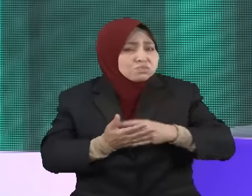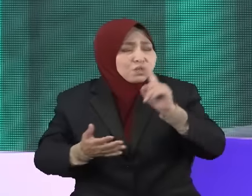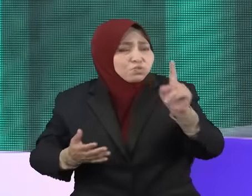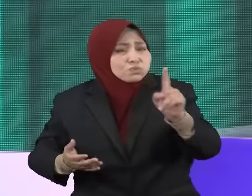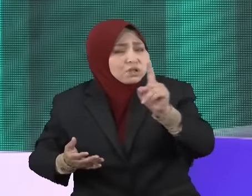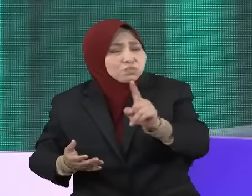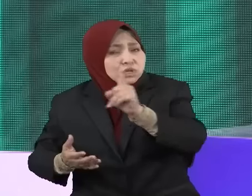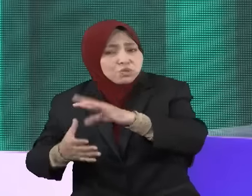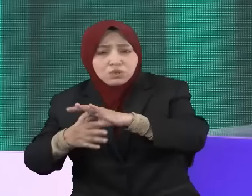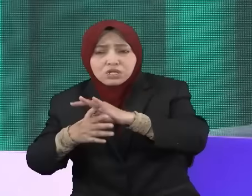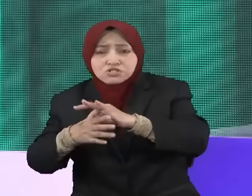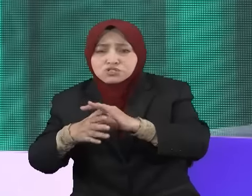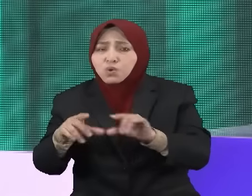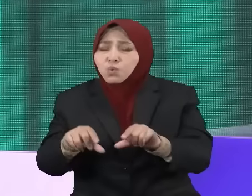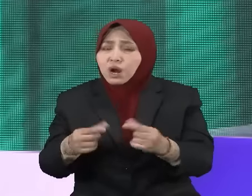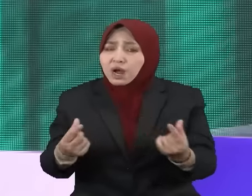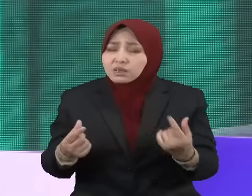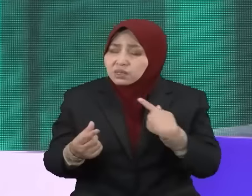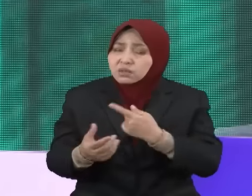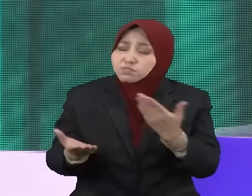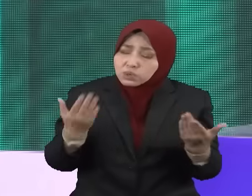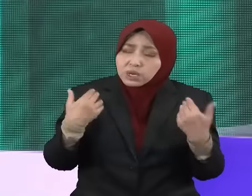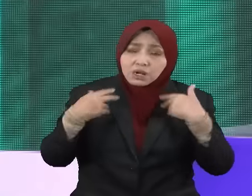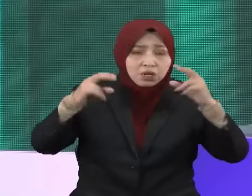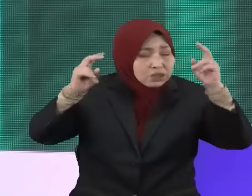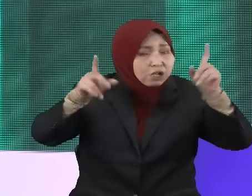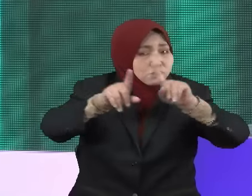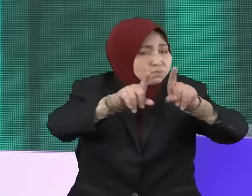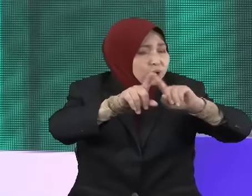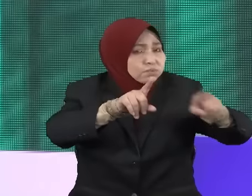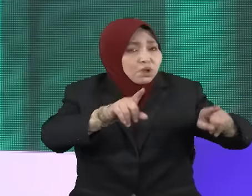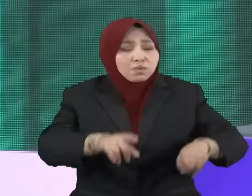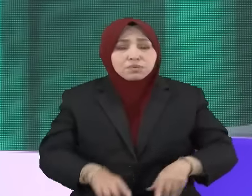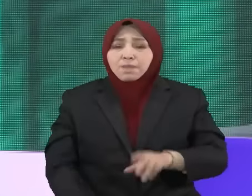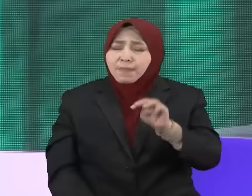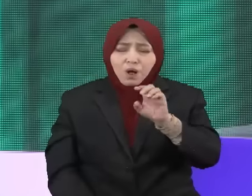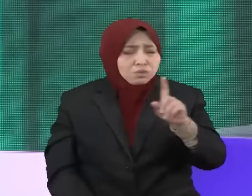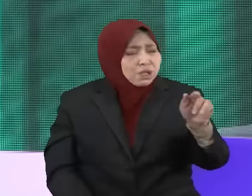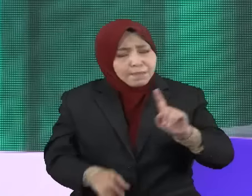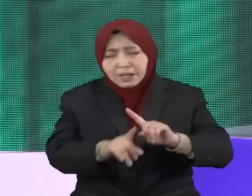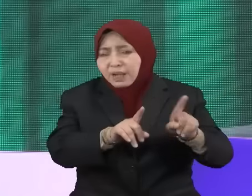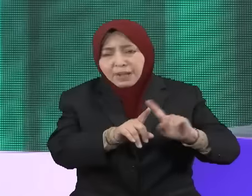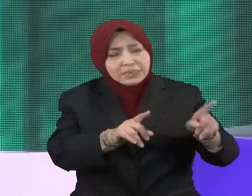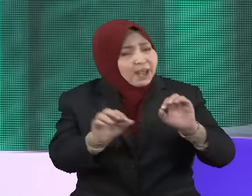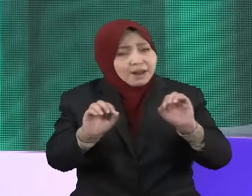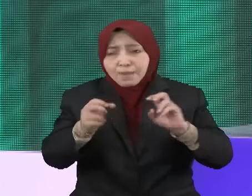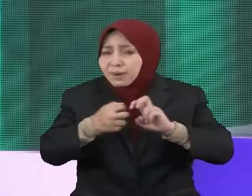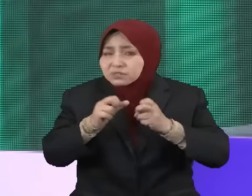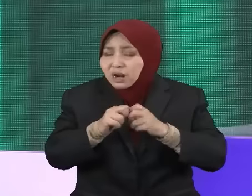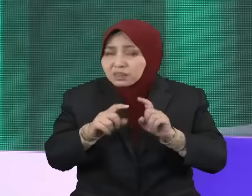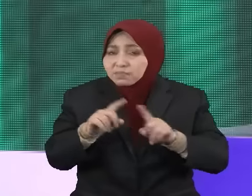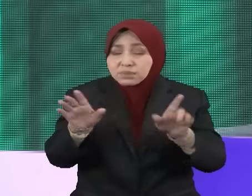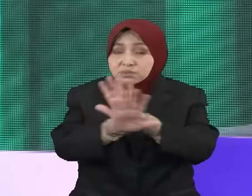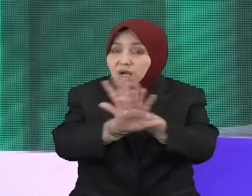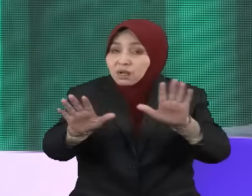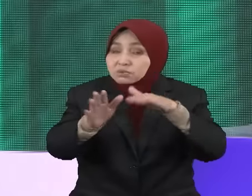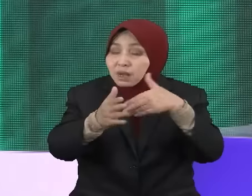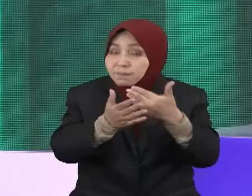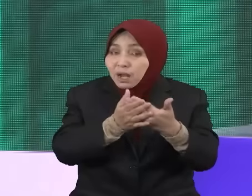satu isi kandung Al-Quran. Kita mungkin ada tajuk macam-macam, Ustaz, kan? Mauduk pelbagai perkara, tak ada masalah. Tetapi jangan sampai